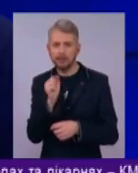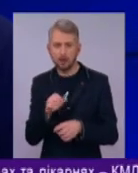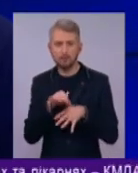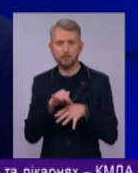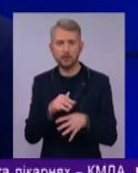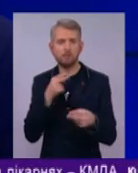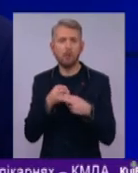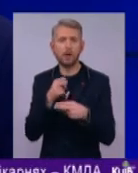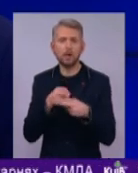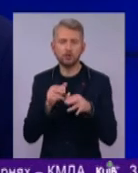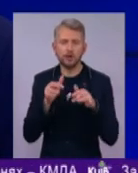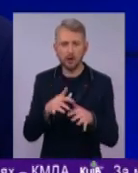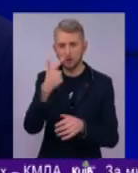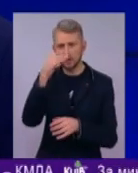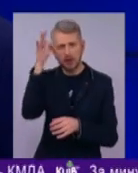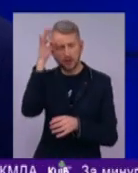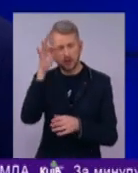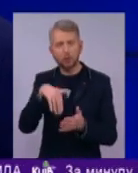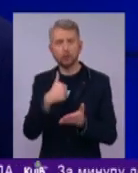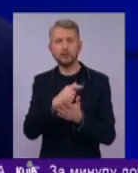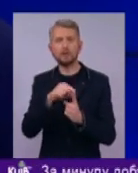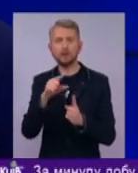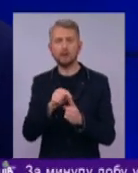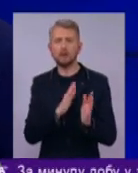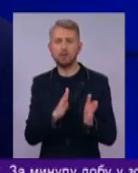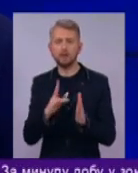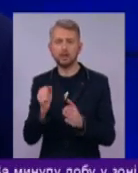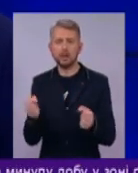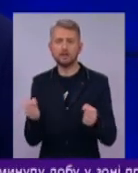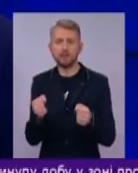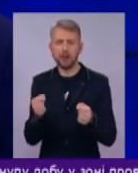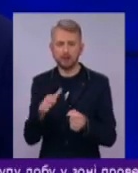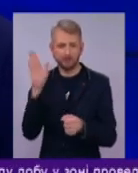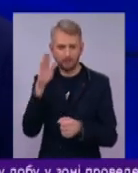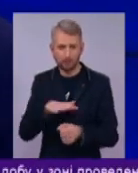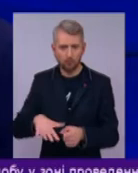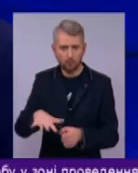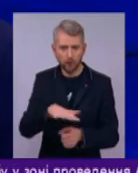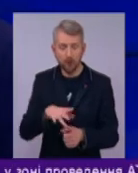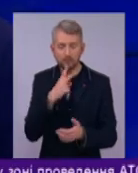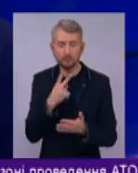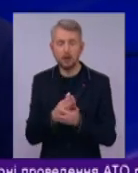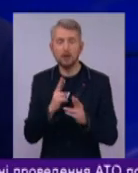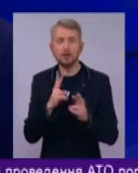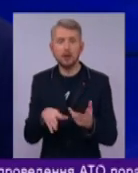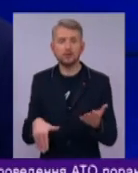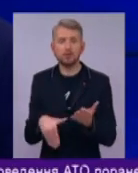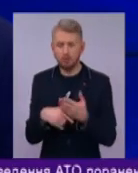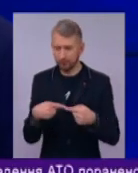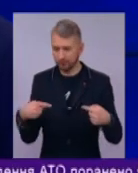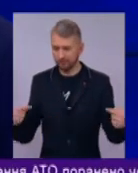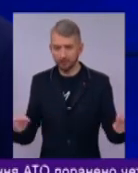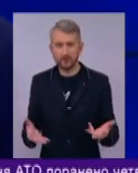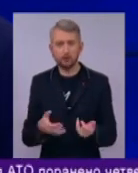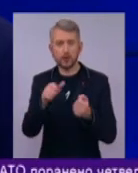попереджувальну акцію, нагадали про головні правила поведінки на замерзлих водоймах. І також продемонстрували, як за допомогою підручних засобів